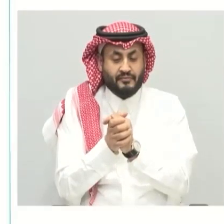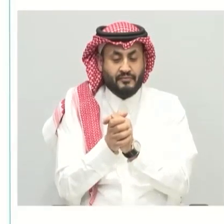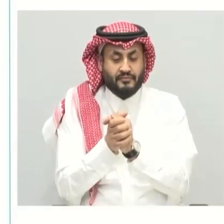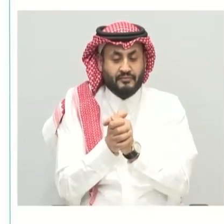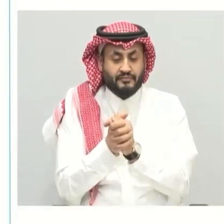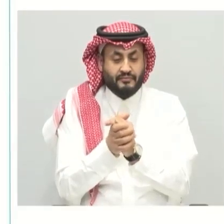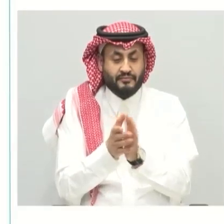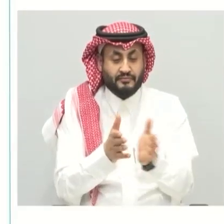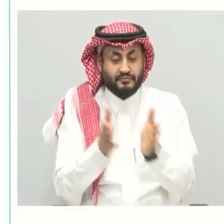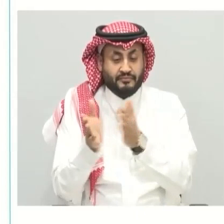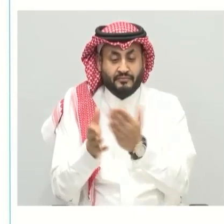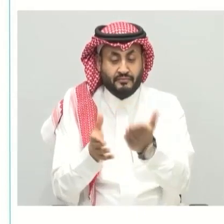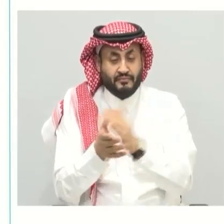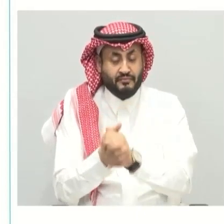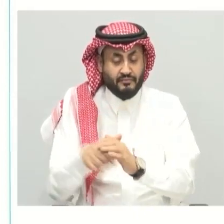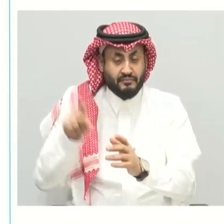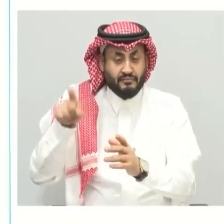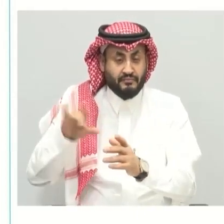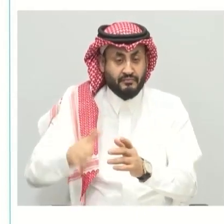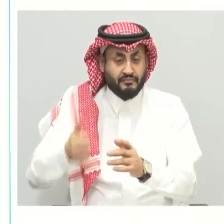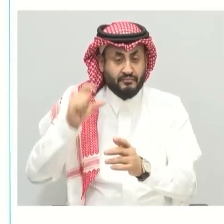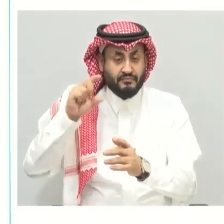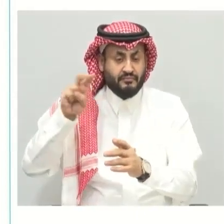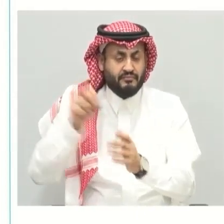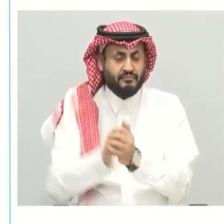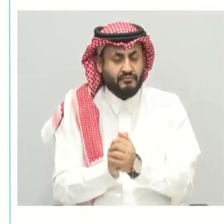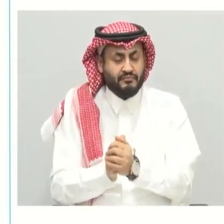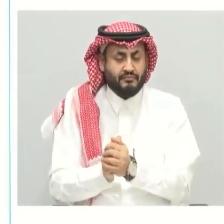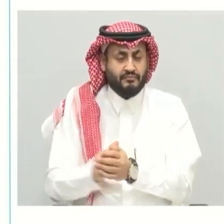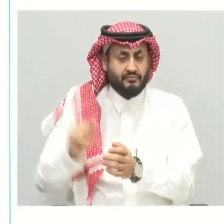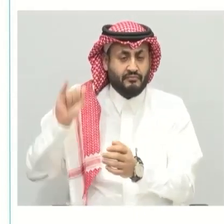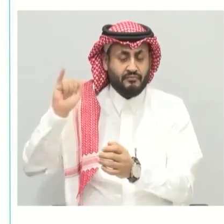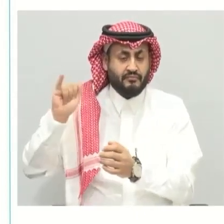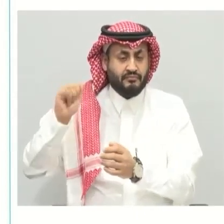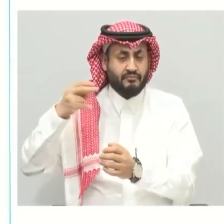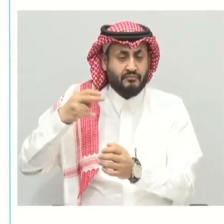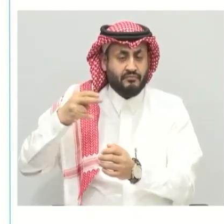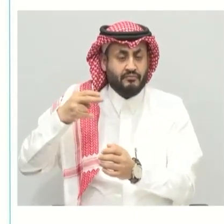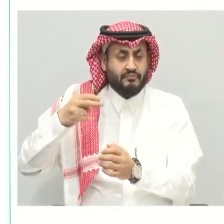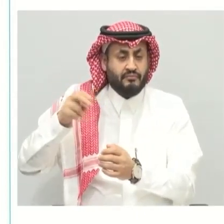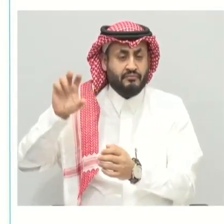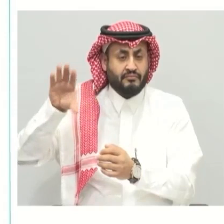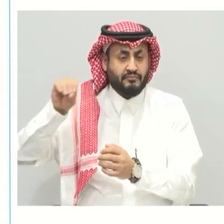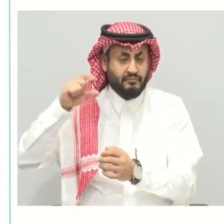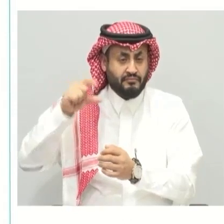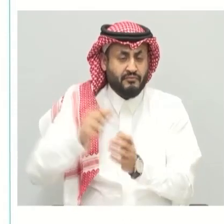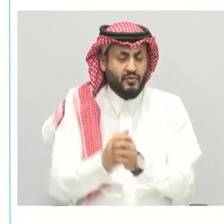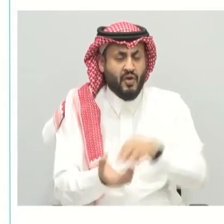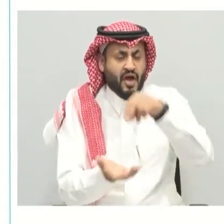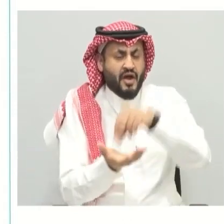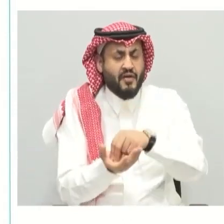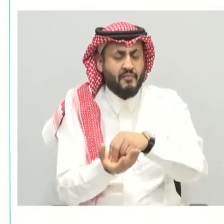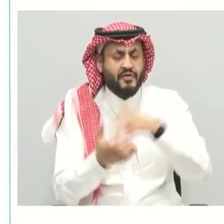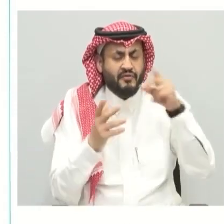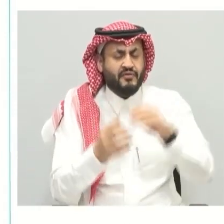مجتمعاتهم رياده معهد رياده الاعمال الوطني هي احدى المبادرات الوطنيه وهو مركز وطني غير